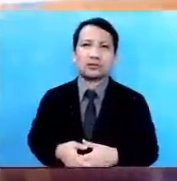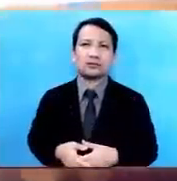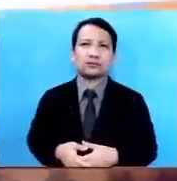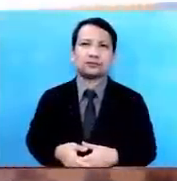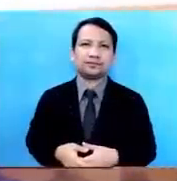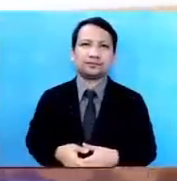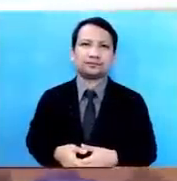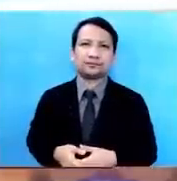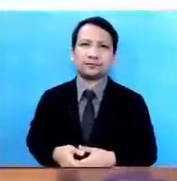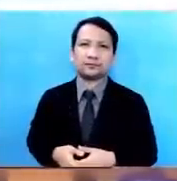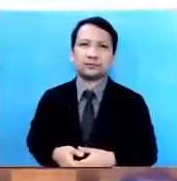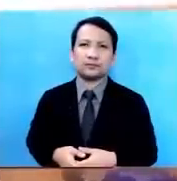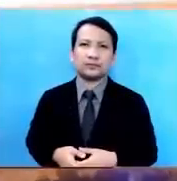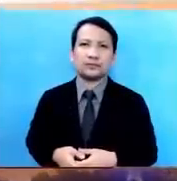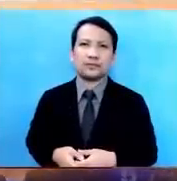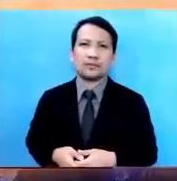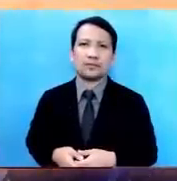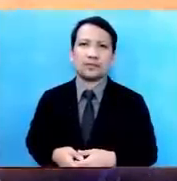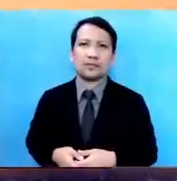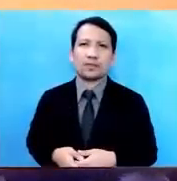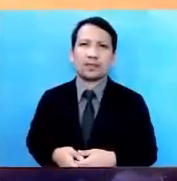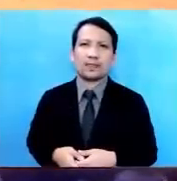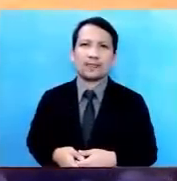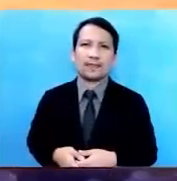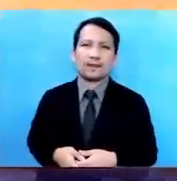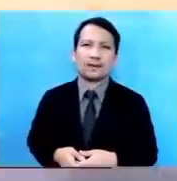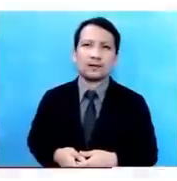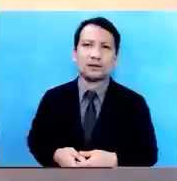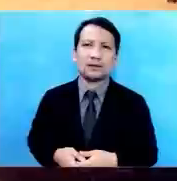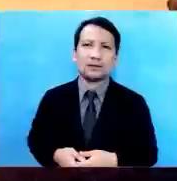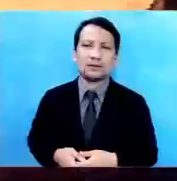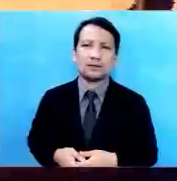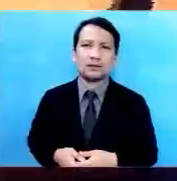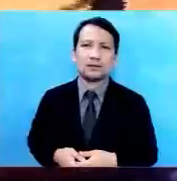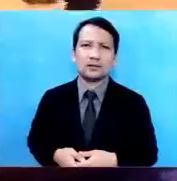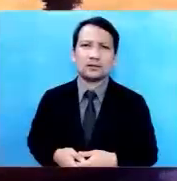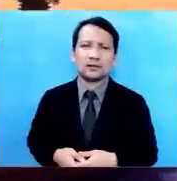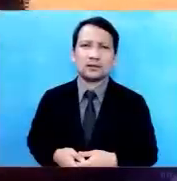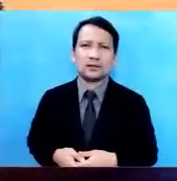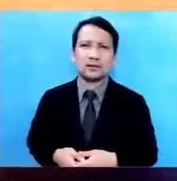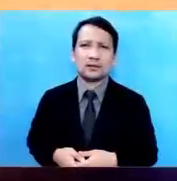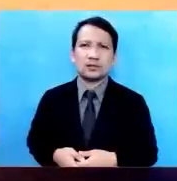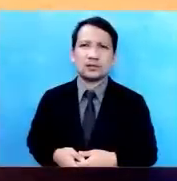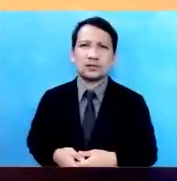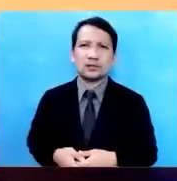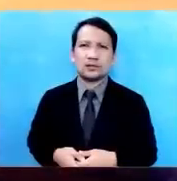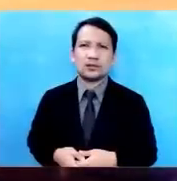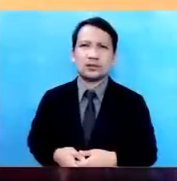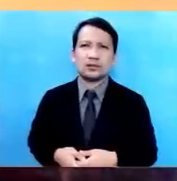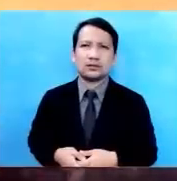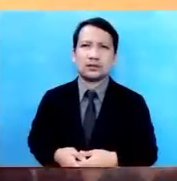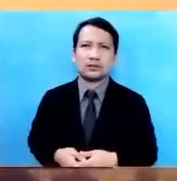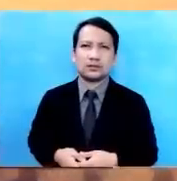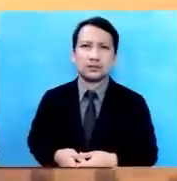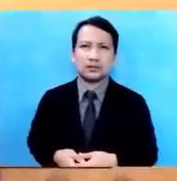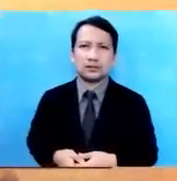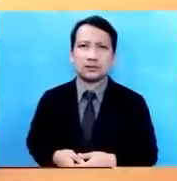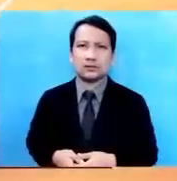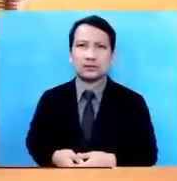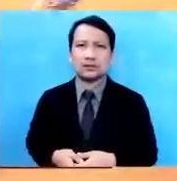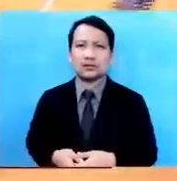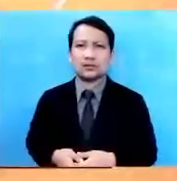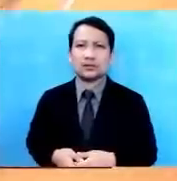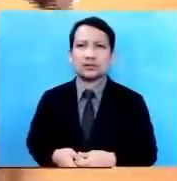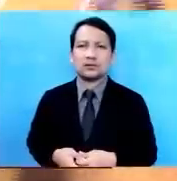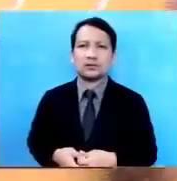he needs to do that move. I mean, take over mode, Carl Tamayo. Which reads 2 seconds. 15-footer. Got